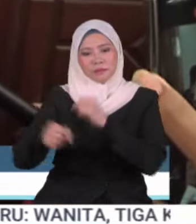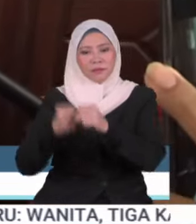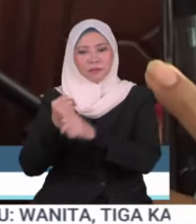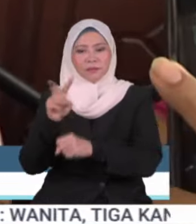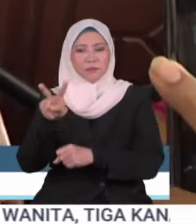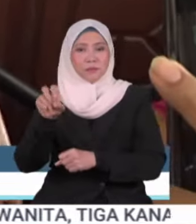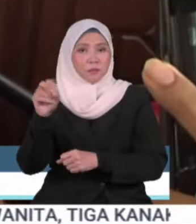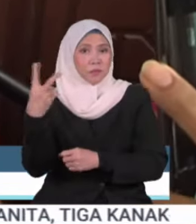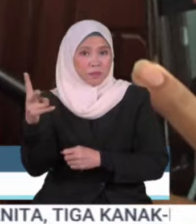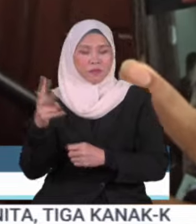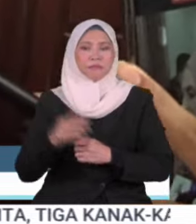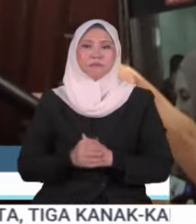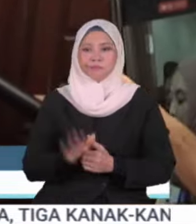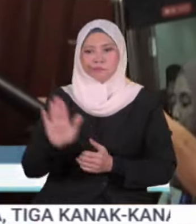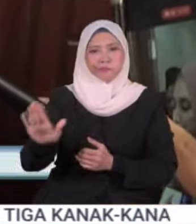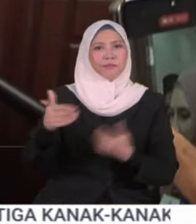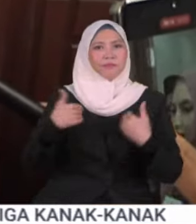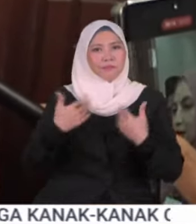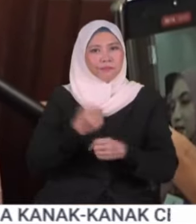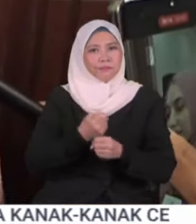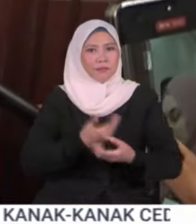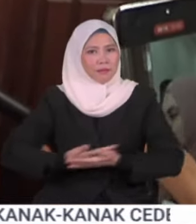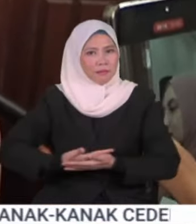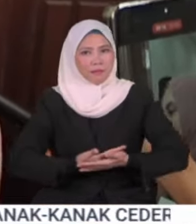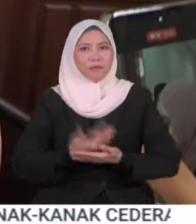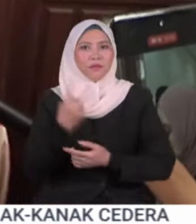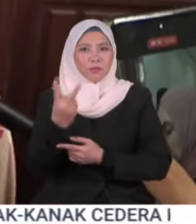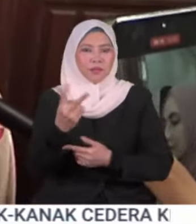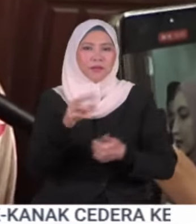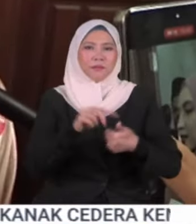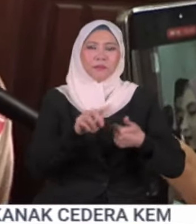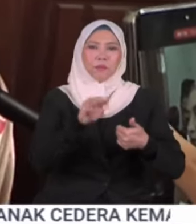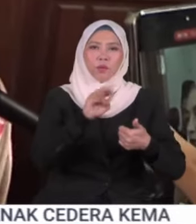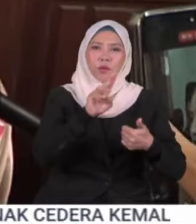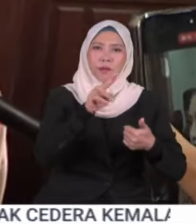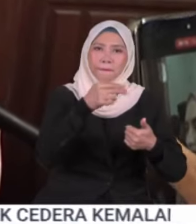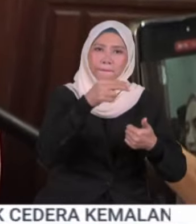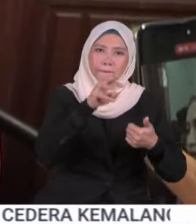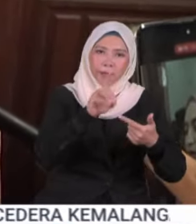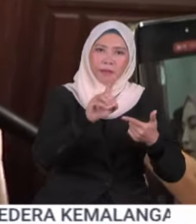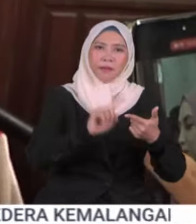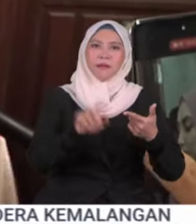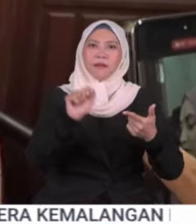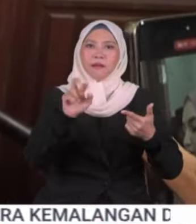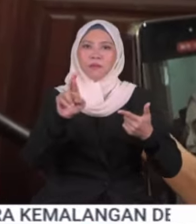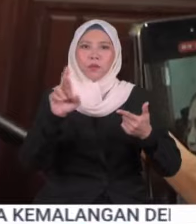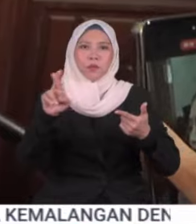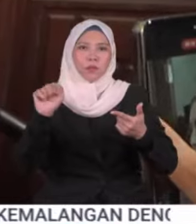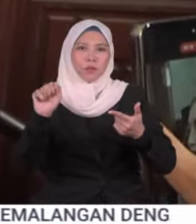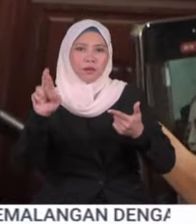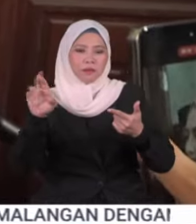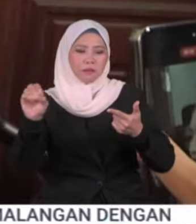pasangan itu dikurniakan dua cahaya mata yaitu Muhammad dan Nur alur